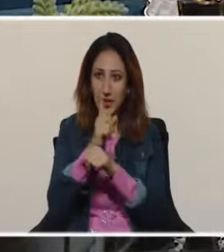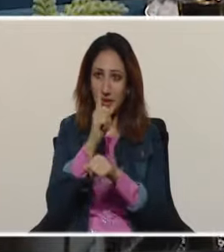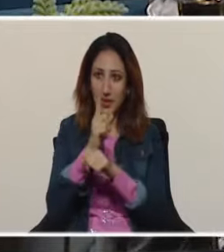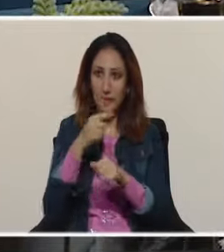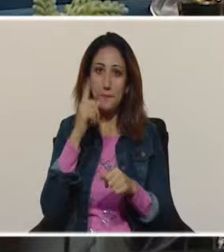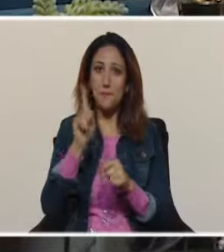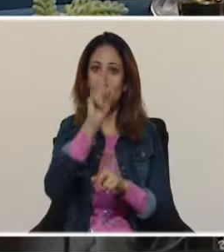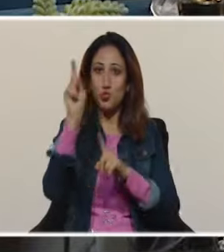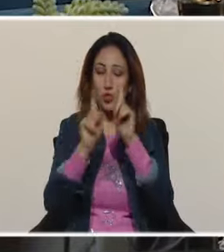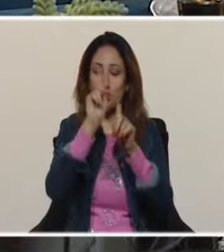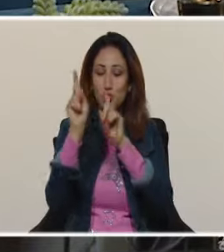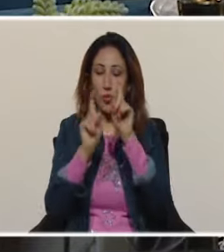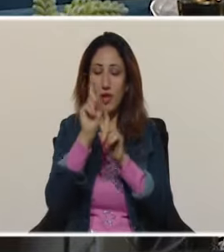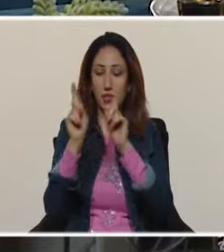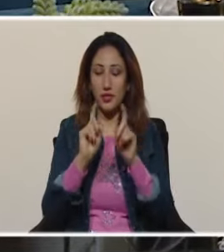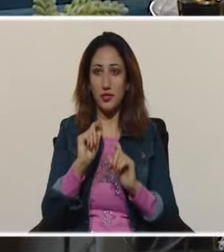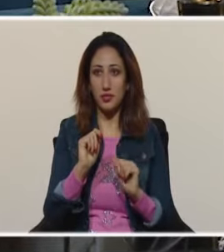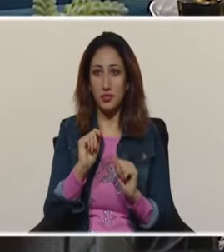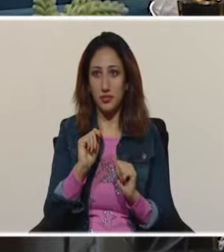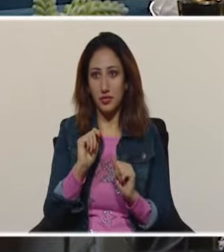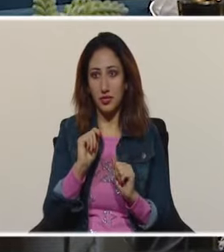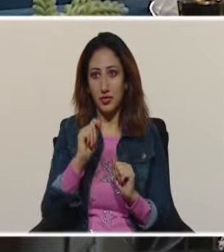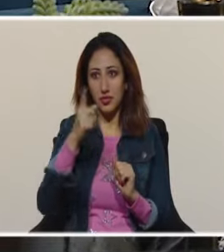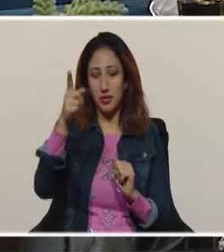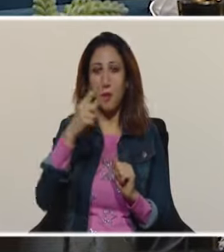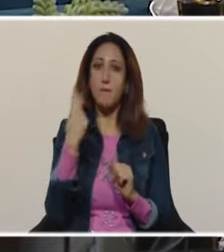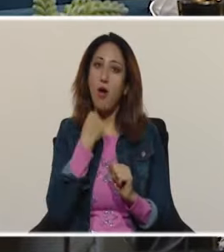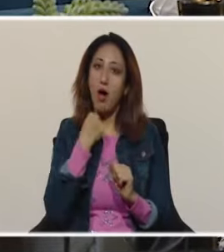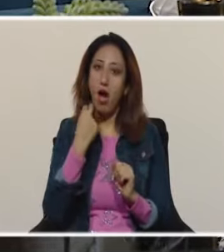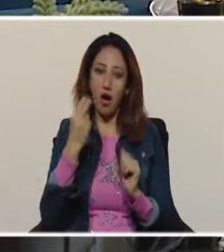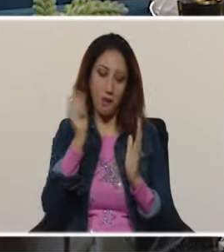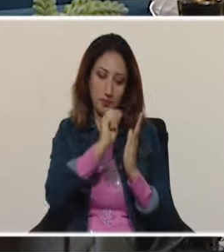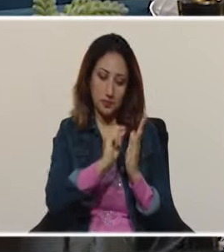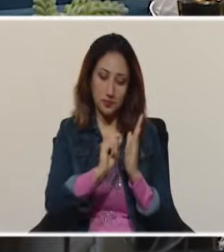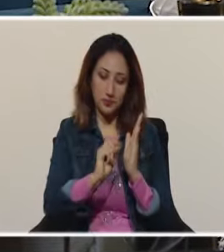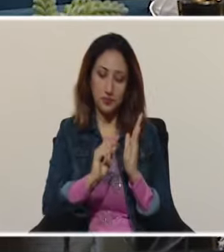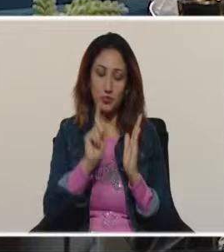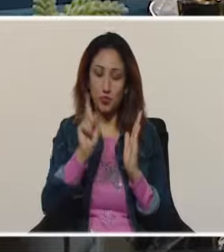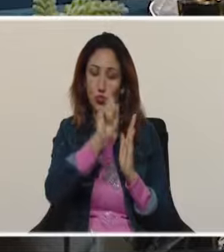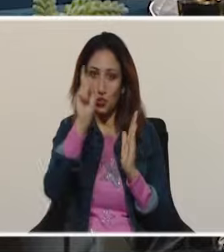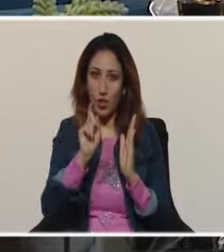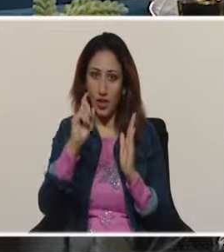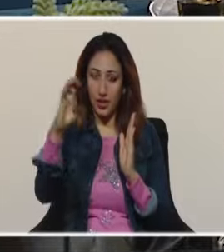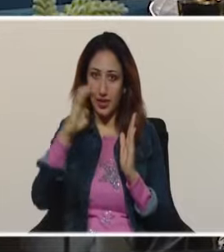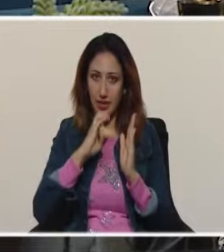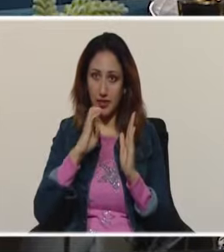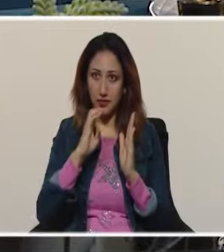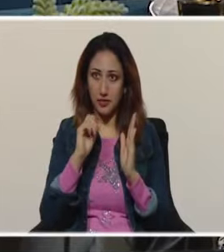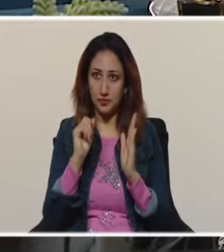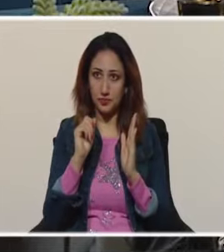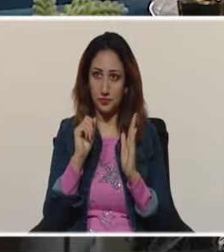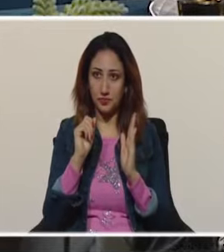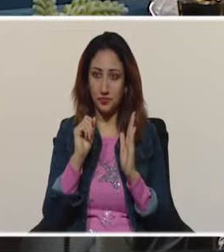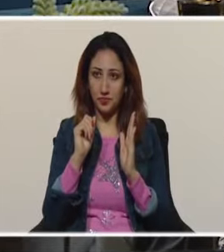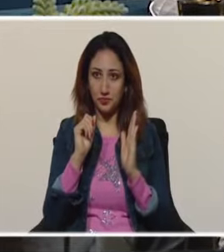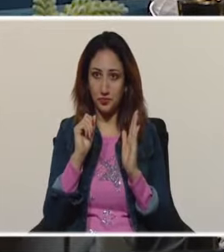وبيسال وكده، ففي اسئله طبعا بيدي عليها بونص اللي هو الاعمال وكده عامل السنه. ففي بقى اللي هي غيره